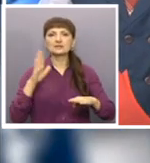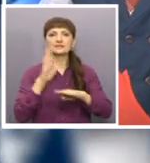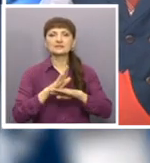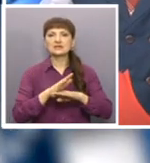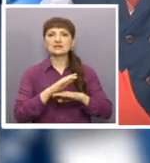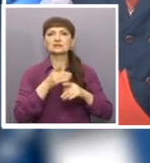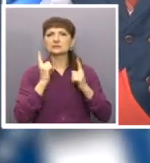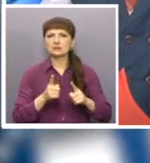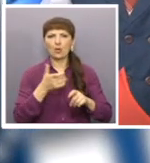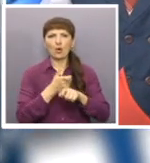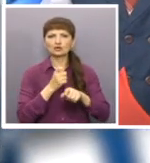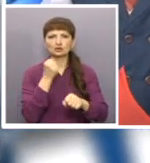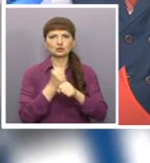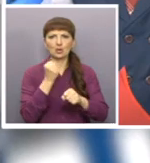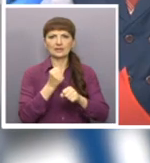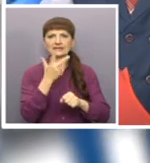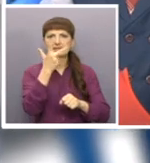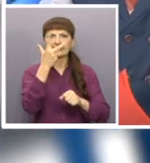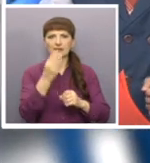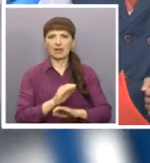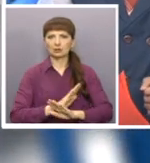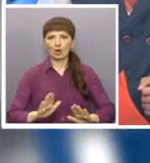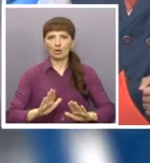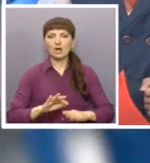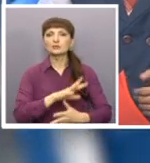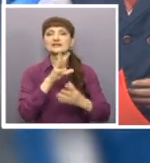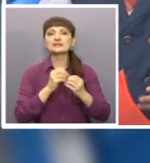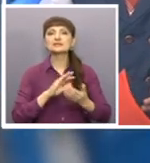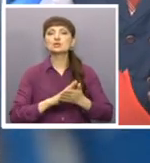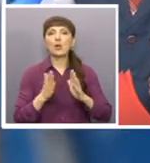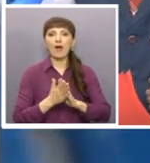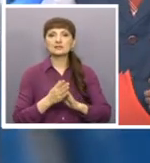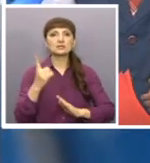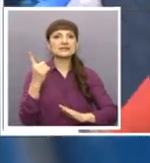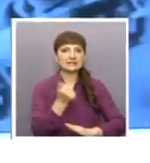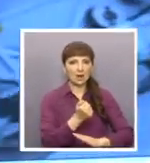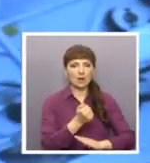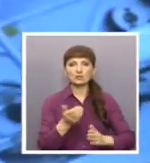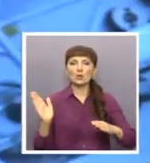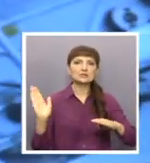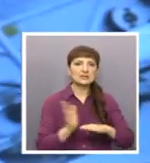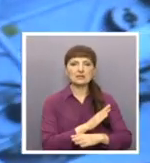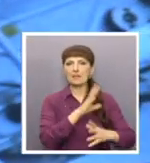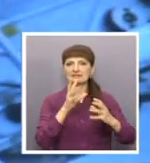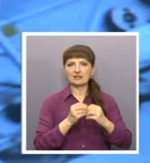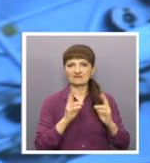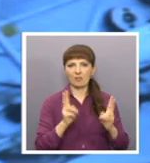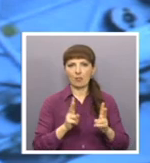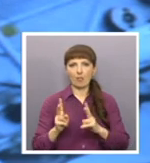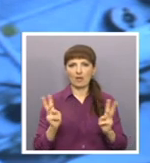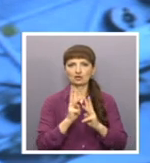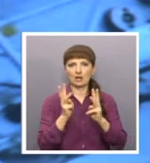на самом деле очень жесткие – 3 дня, чтобы оценить ситуацию, и неделю на то, чтобы устранить последствия пожара.